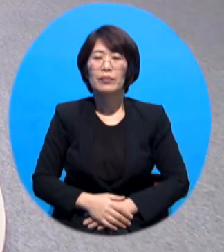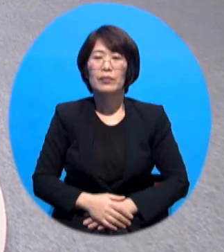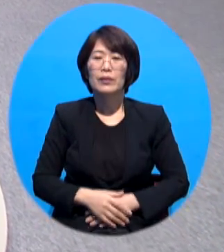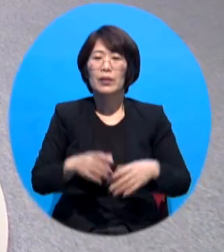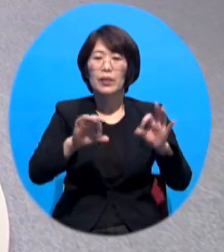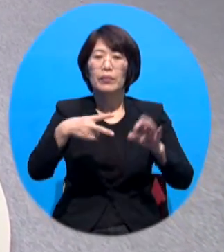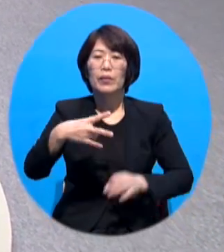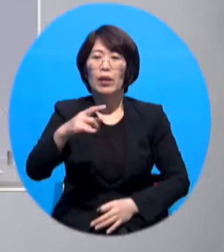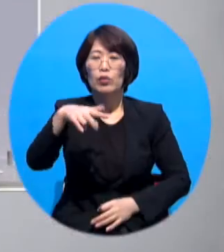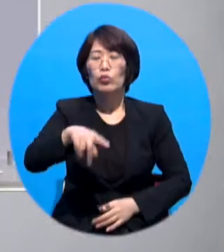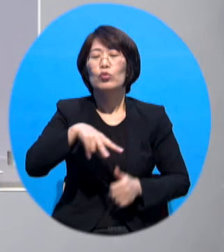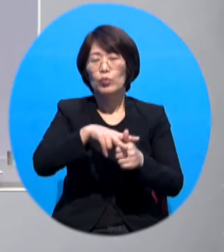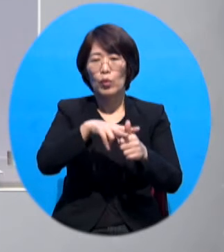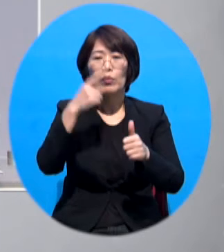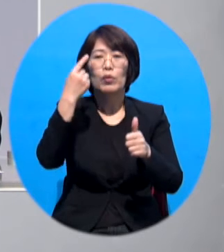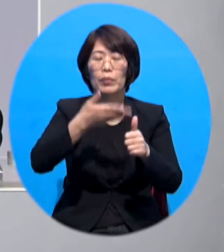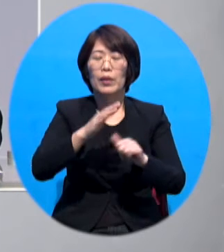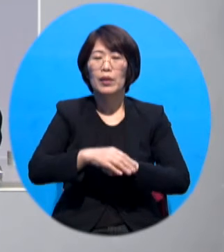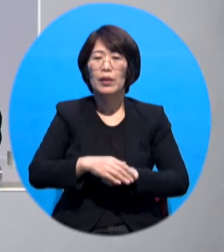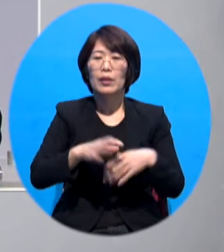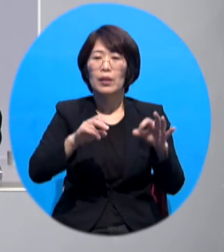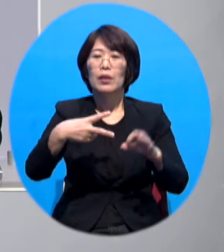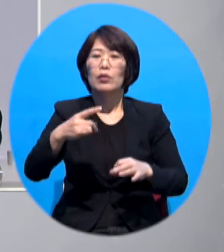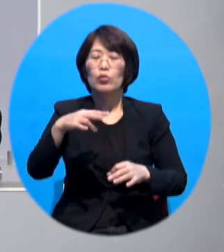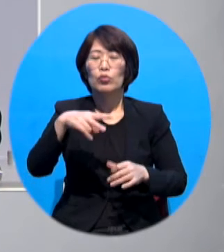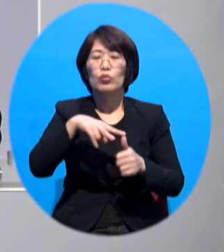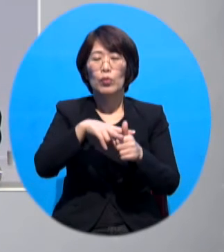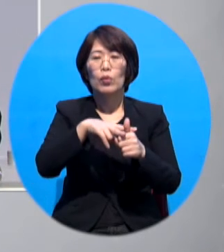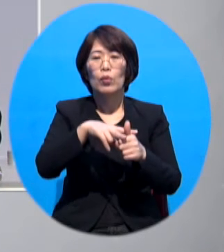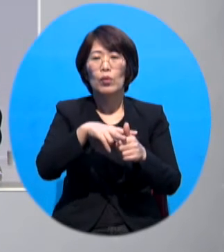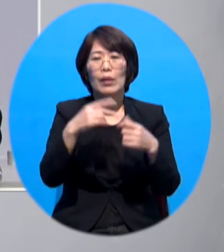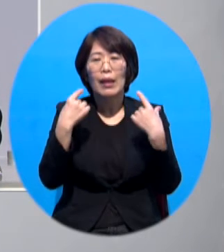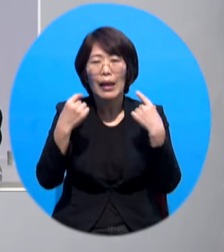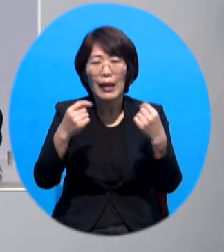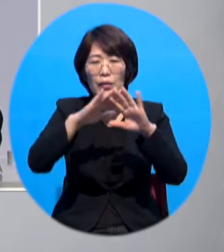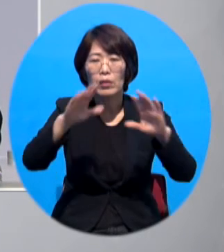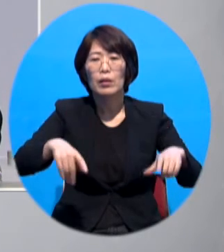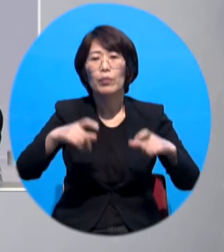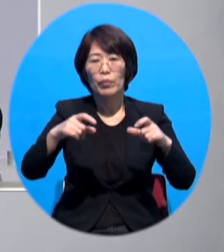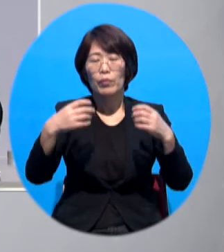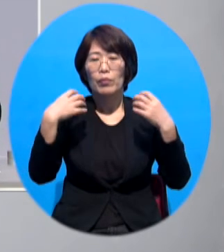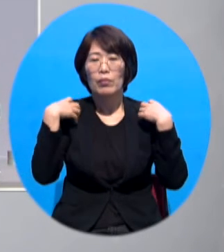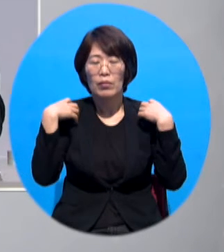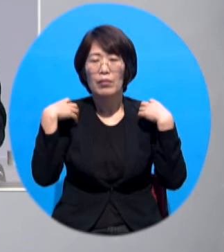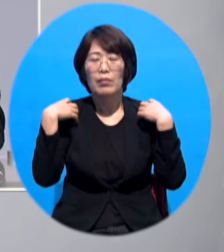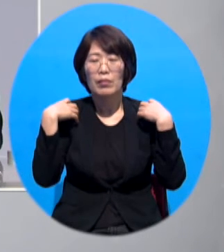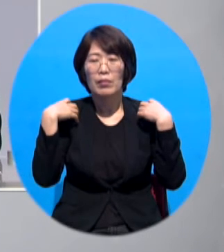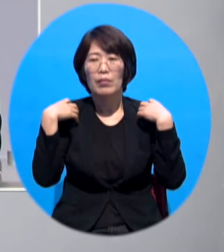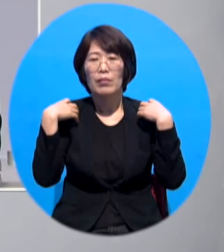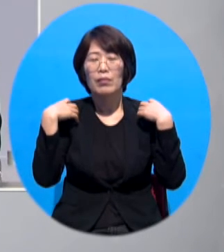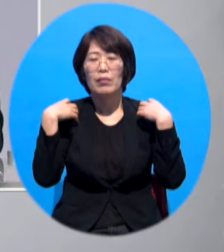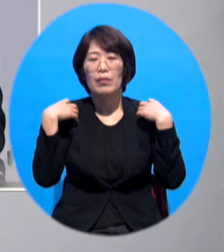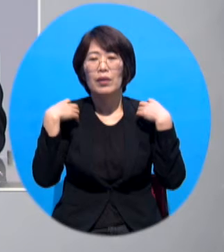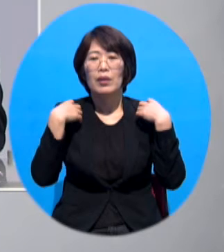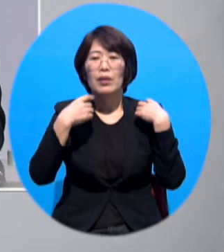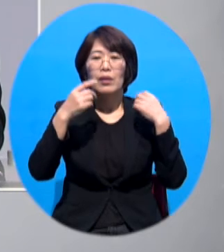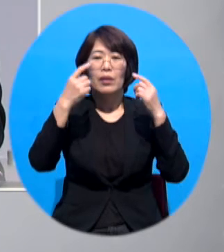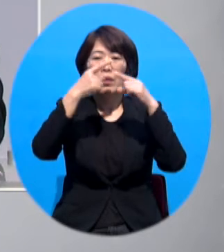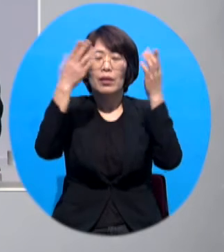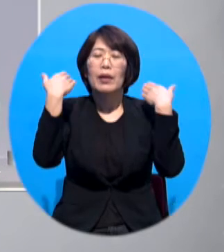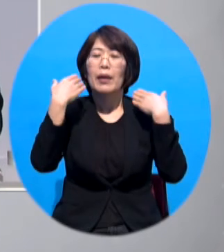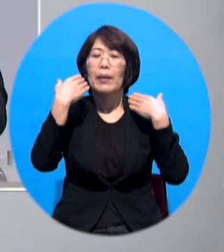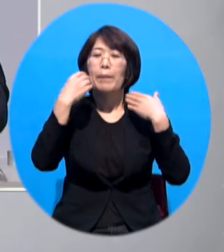김대중 후보 께 묻겠습니다 김대중 후보 개수는 일관되게 정담 겹쳐 수능 꼴찌 청렴도 꼴찌 라고